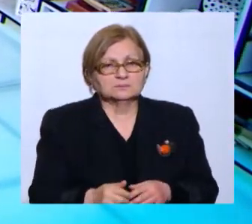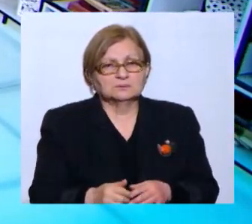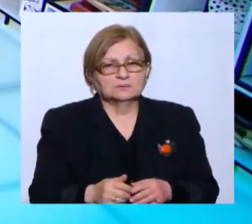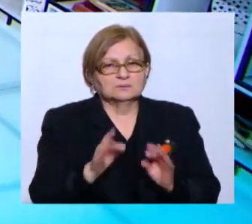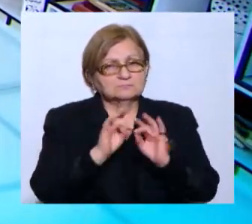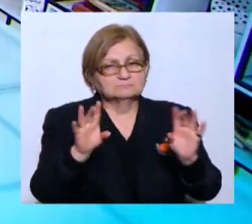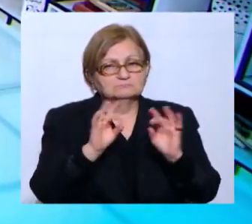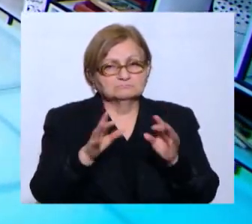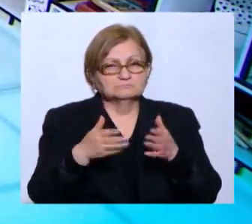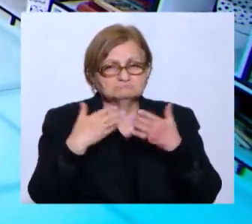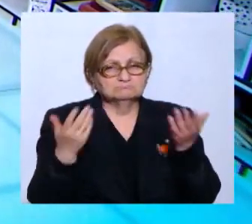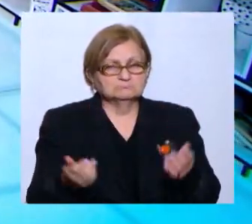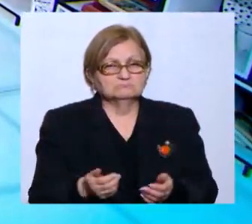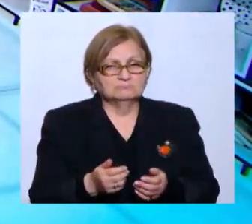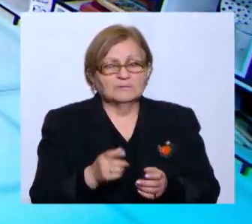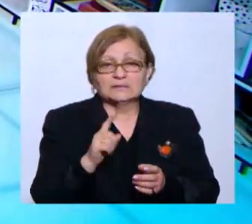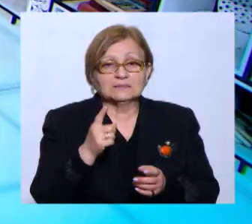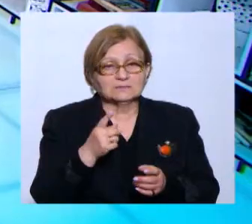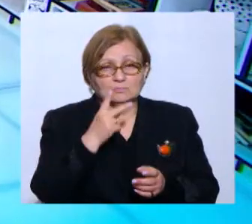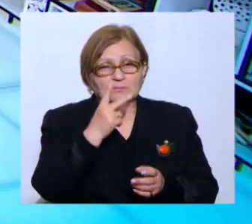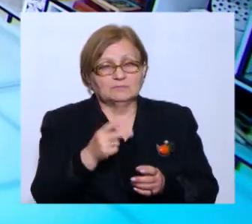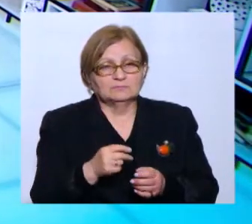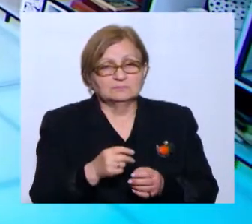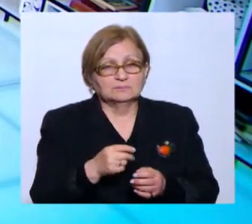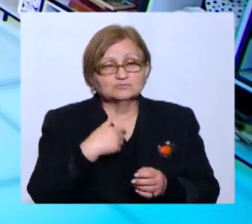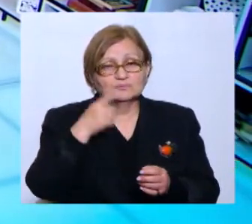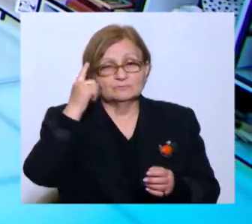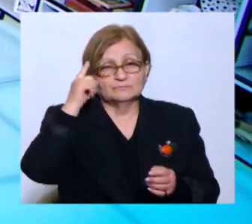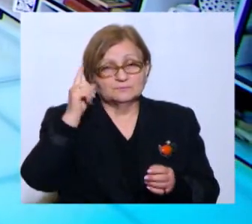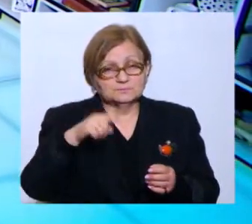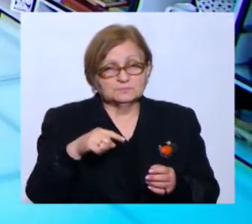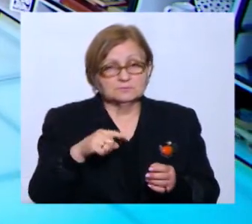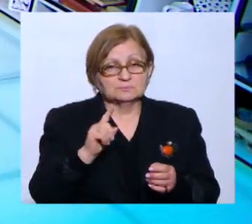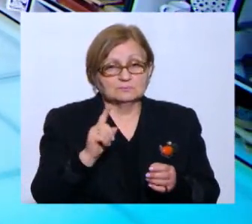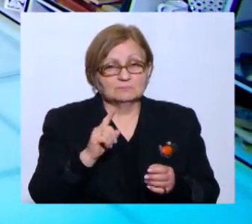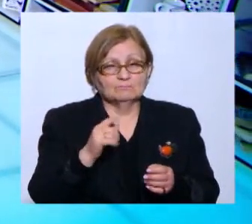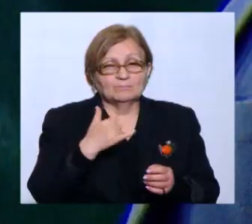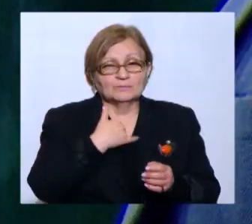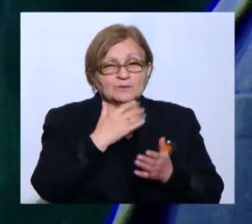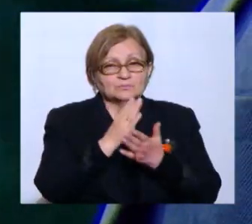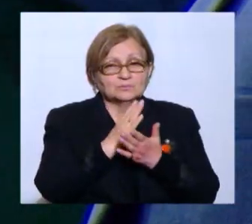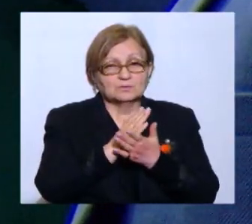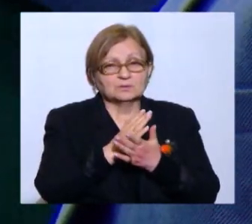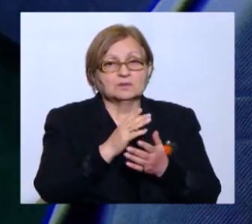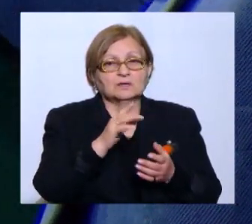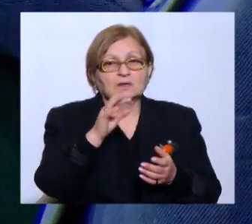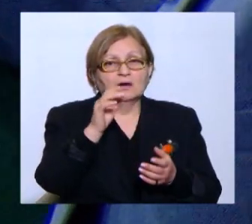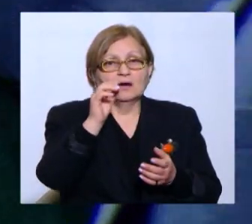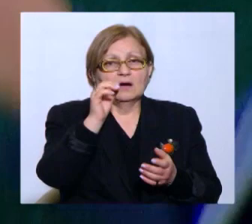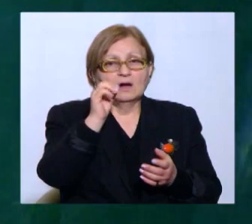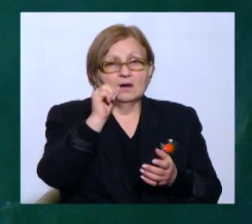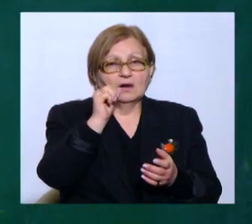განმარტული. აი ახლა ვნახოთ, რატო ხდება ეს ყველაფერი. ჩვენ უკვე ვიცით, ხო, ჩვენ ვიცით, რომ თუ ჩვენ გვაქვს რაციონალური ხარისხი, ან